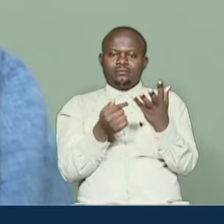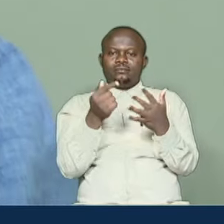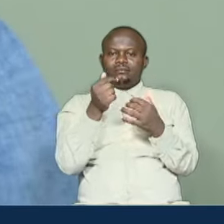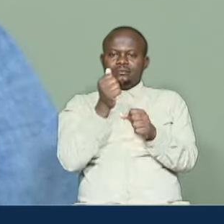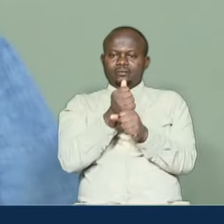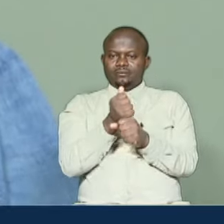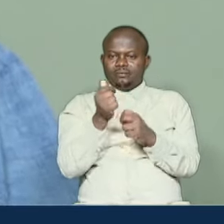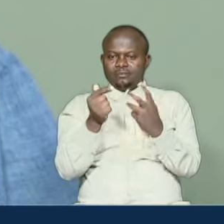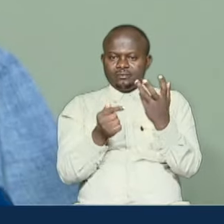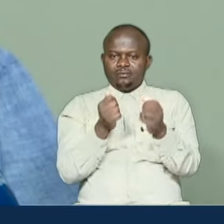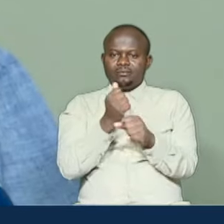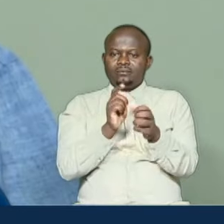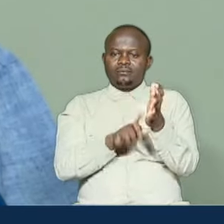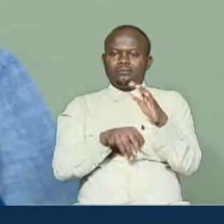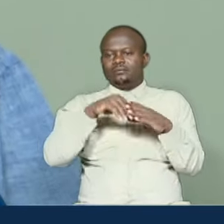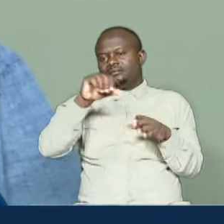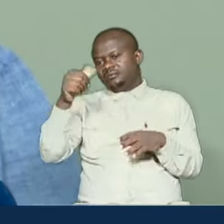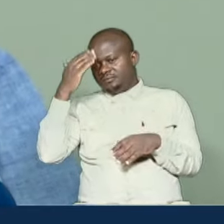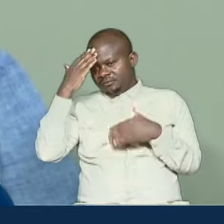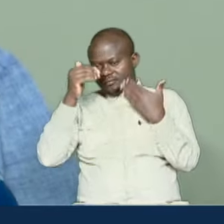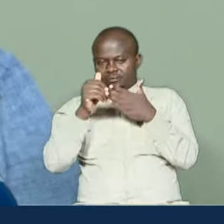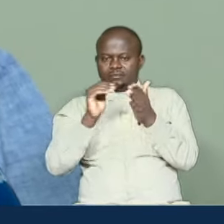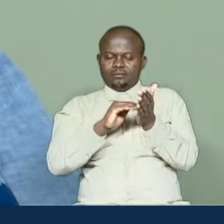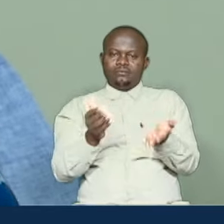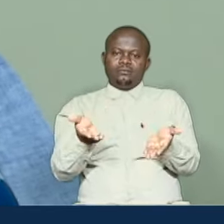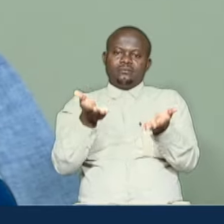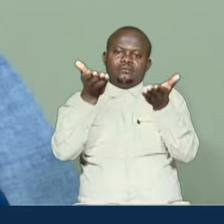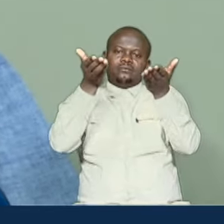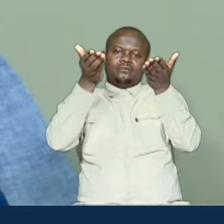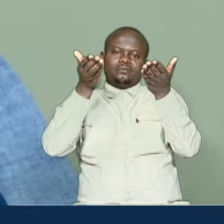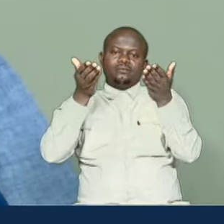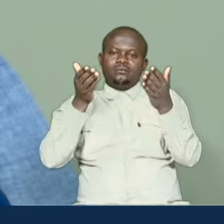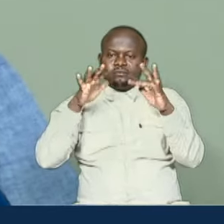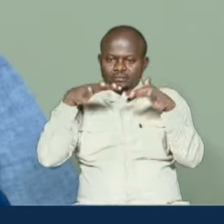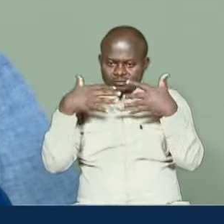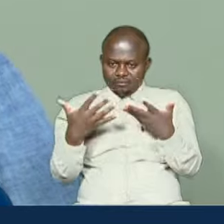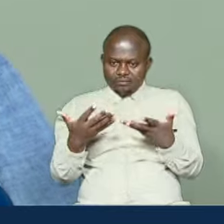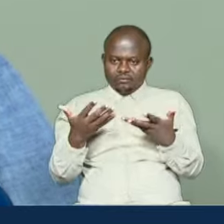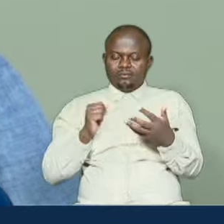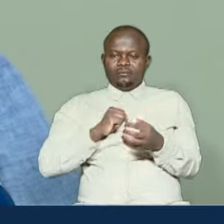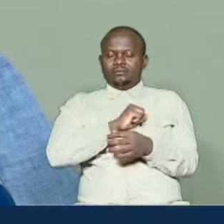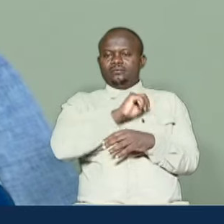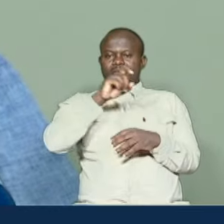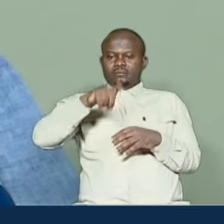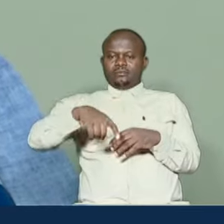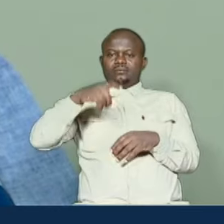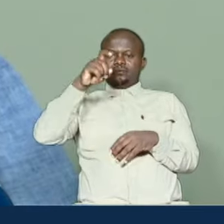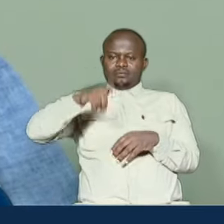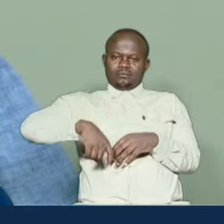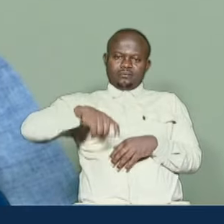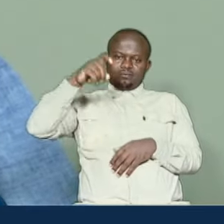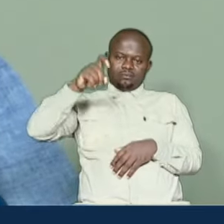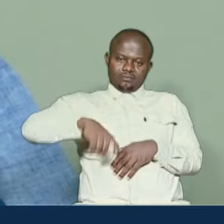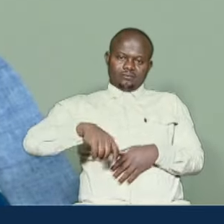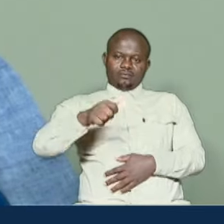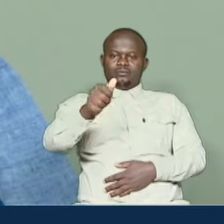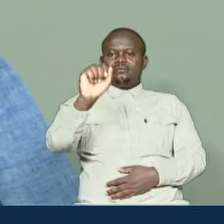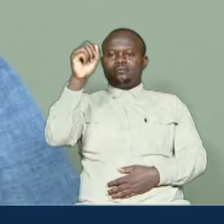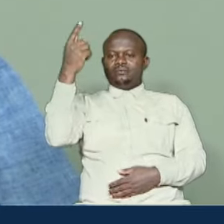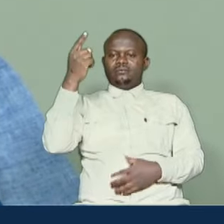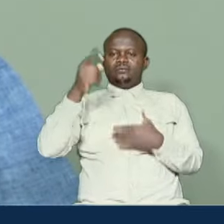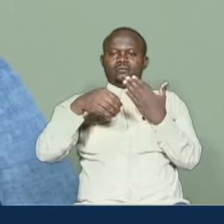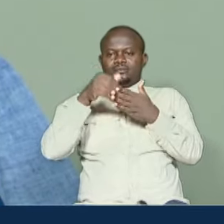ari ibi, twakora iki bindi kugira ngo tongere tuzamure. Senari ikwiye kugira ikwiye kubiyambere kuzana